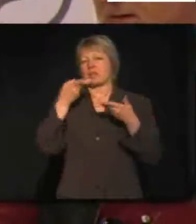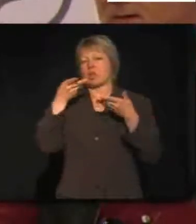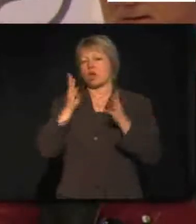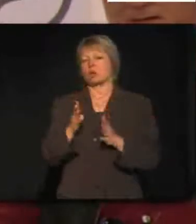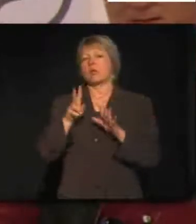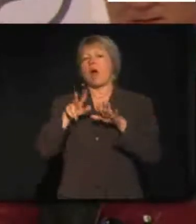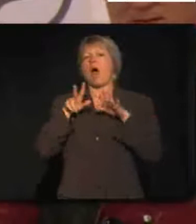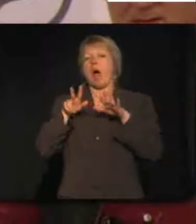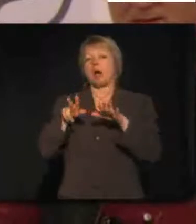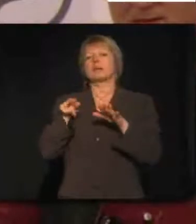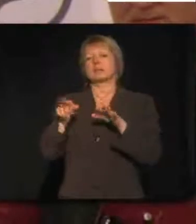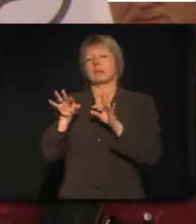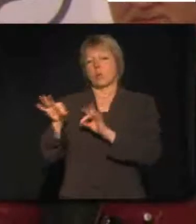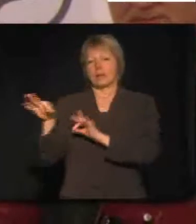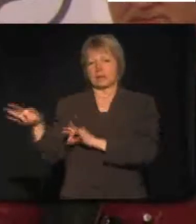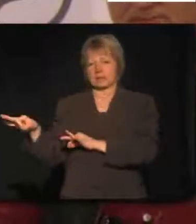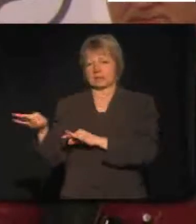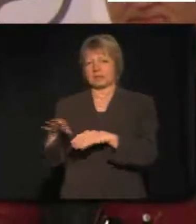gültig